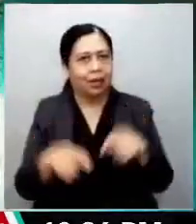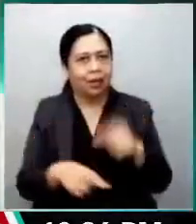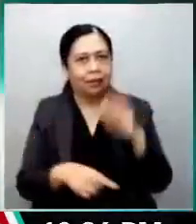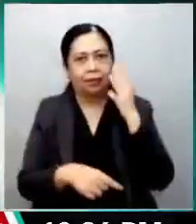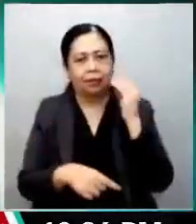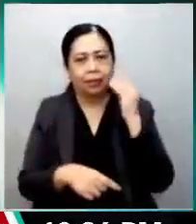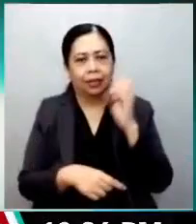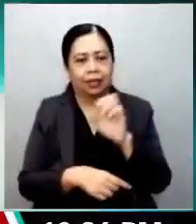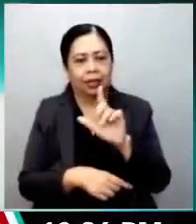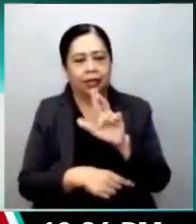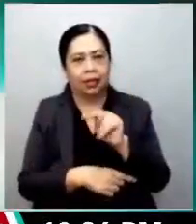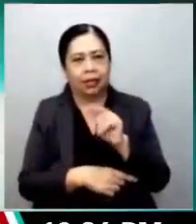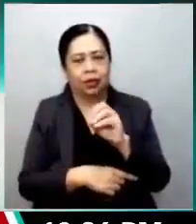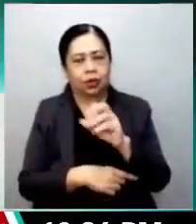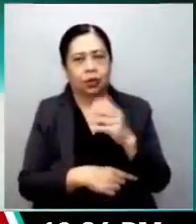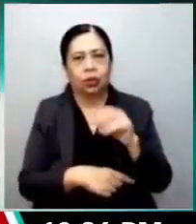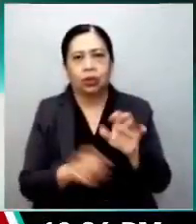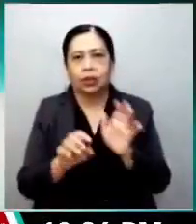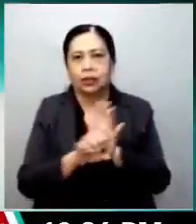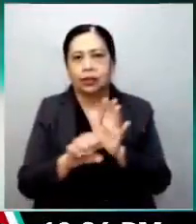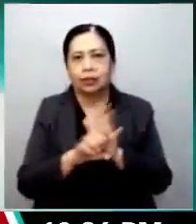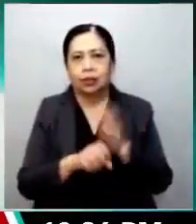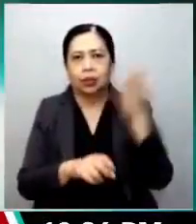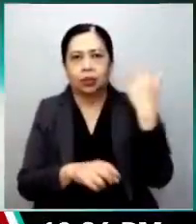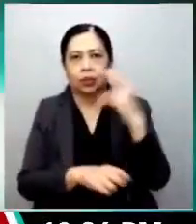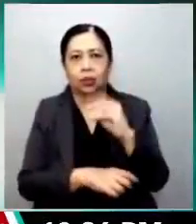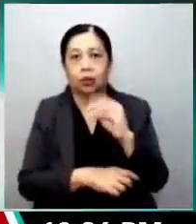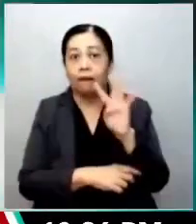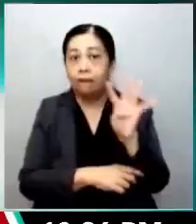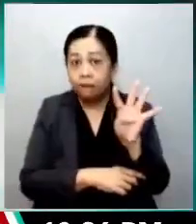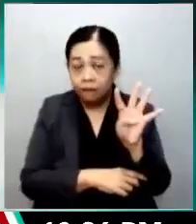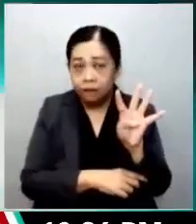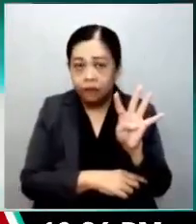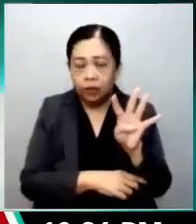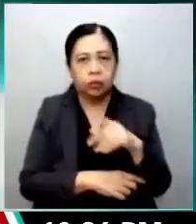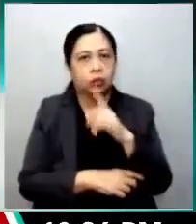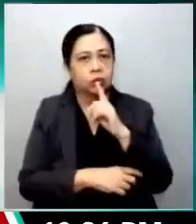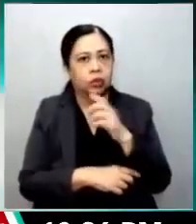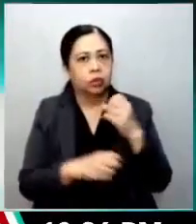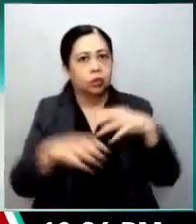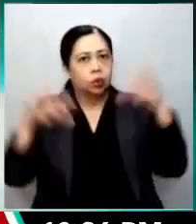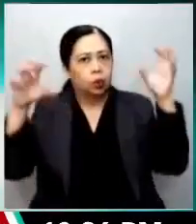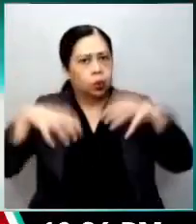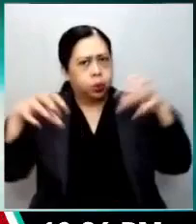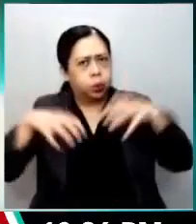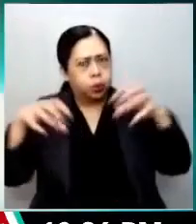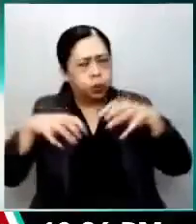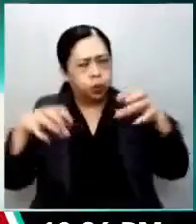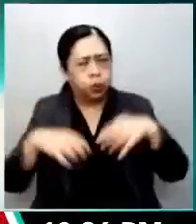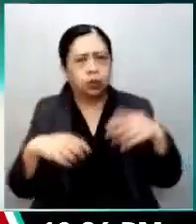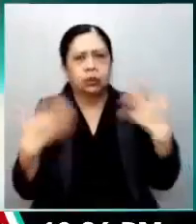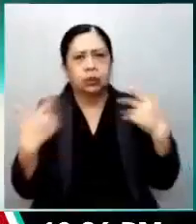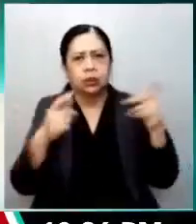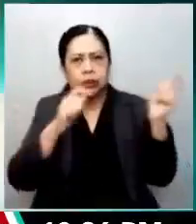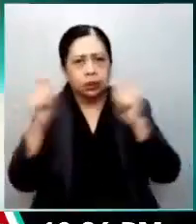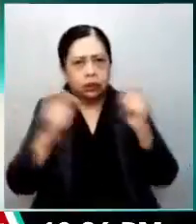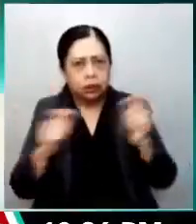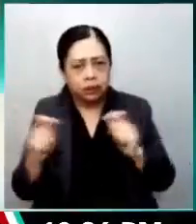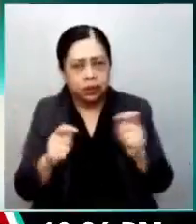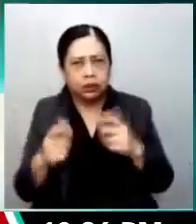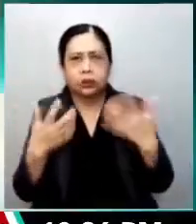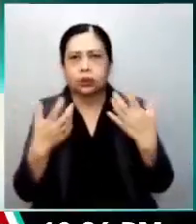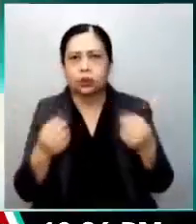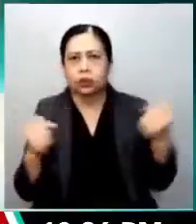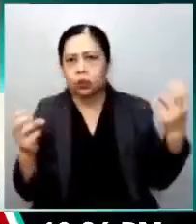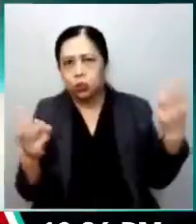bansa. Tulad halimbawa noong 2004 kung saan maraming ulan at malakas ang mga bagyo. Malaki ang pinsalang idinulot ng